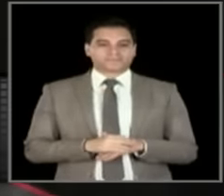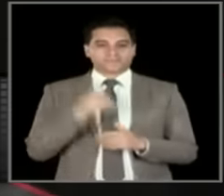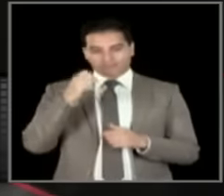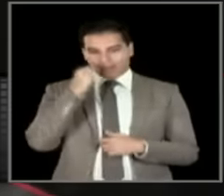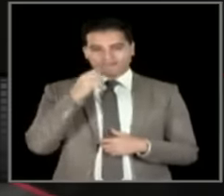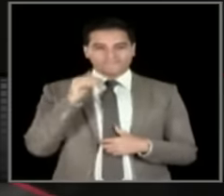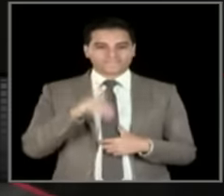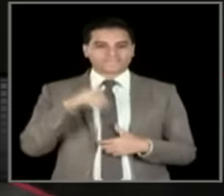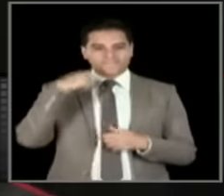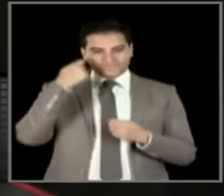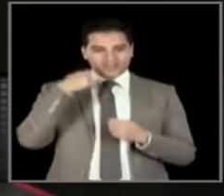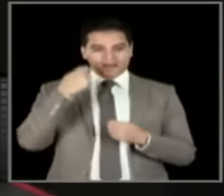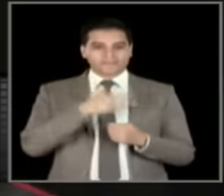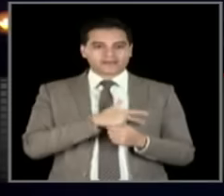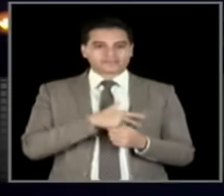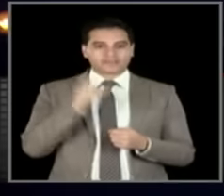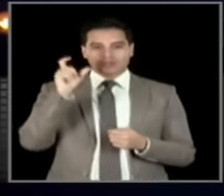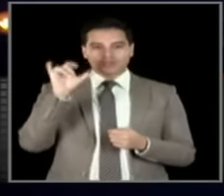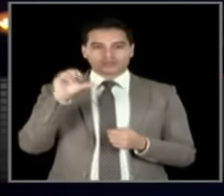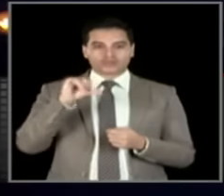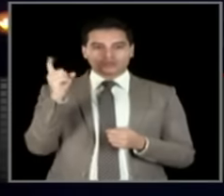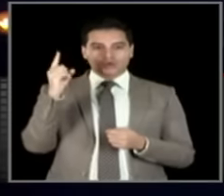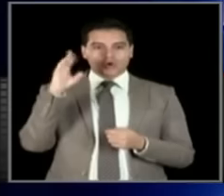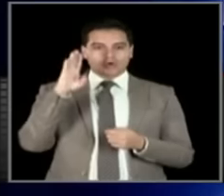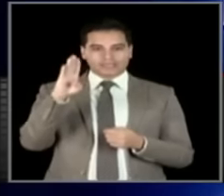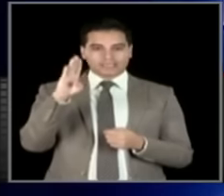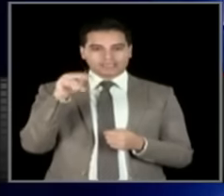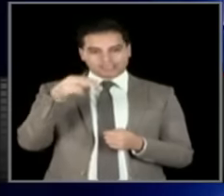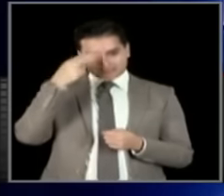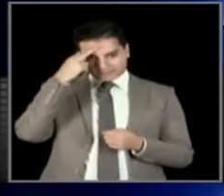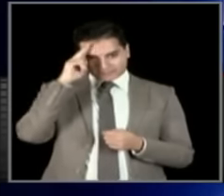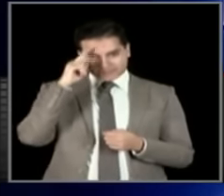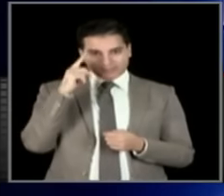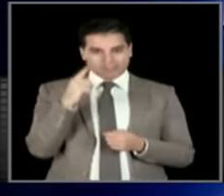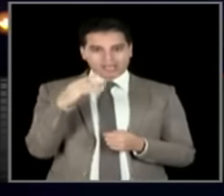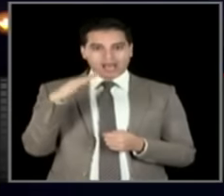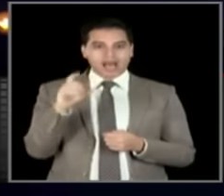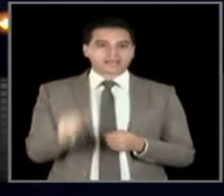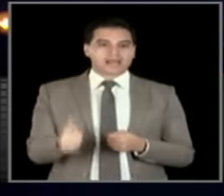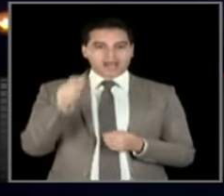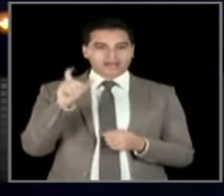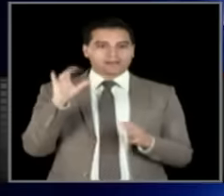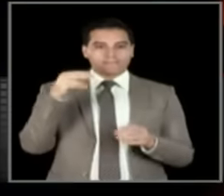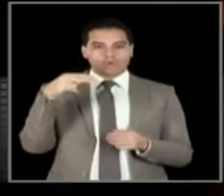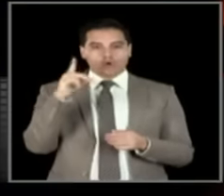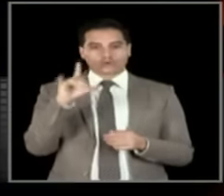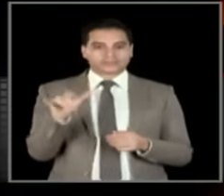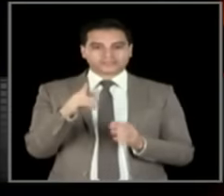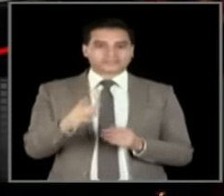اتغنت في فيلم اسكندرية نيويورك. اه محمد مسعد اجابتك؟ حنان ماضي. حنان ماضي اجابة